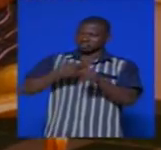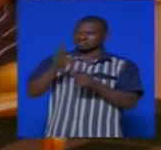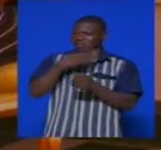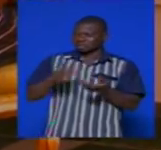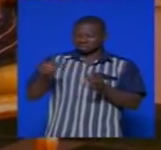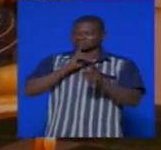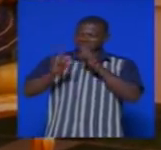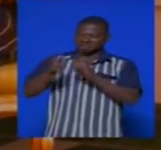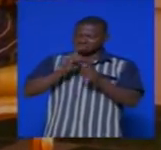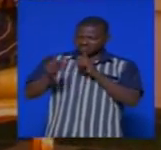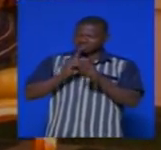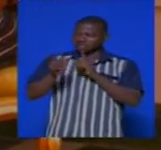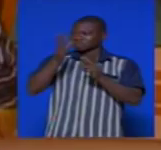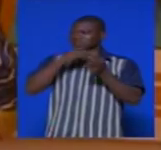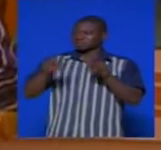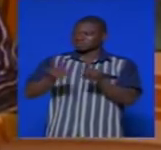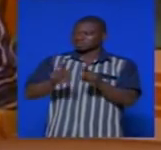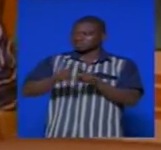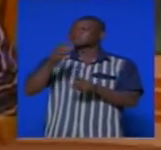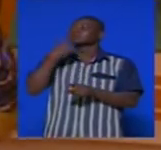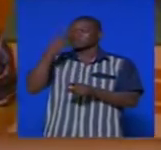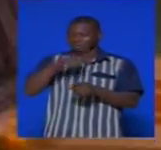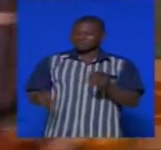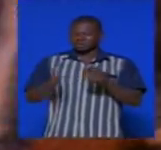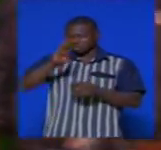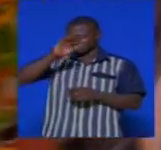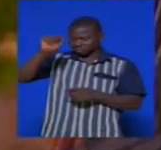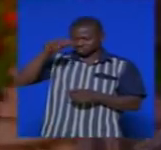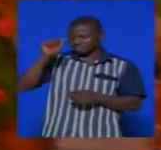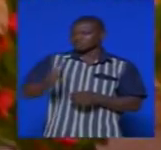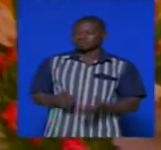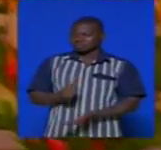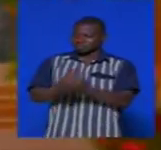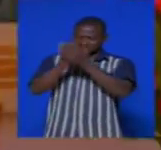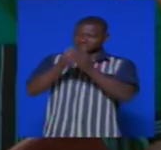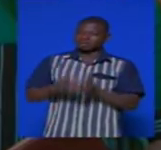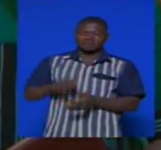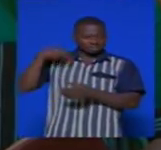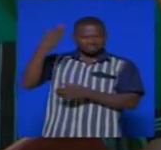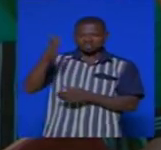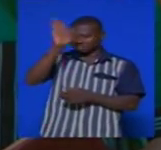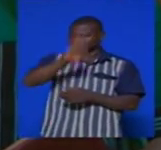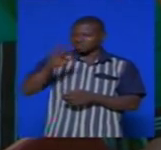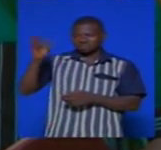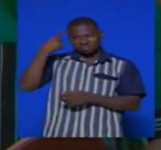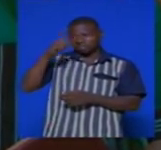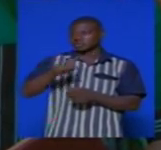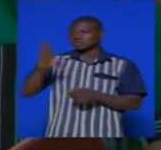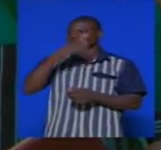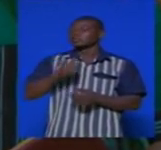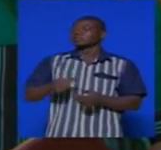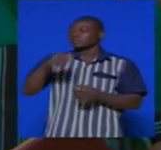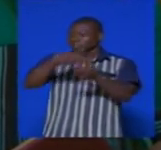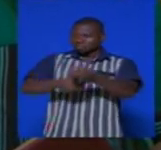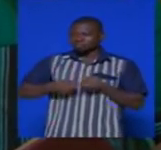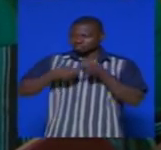audience, réaffirmé le soutien total de la BAD à accompagner le Burkina Faso pour la mécanisation de son agriculture. Le soutien au